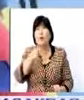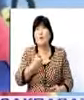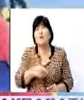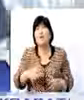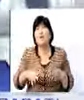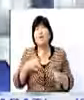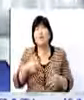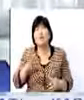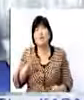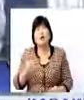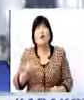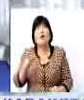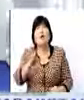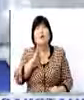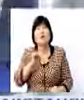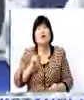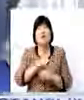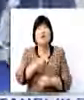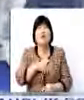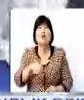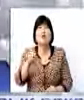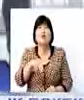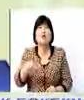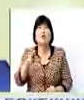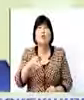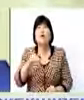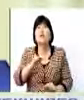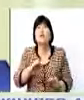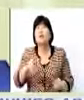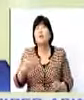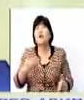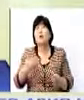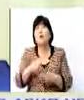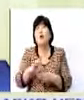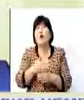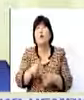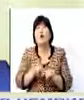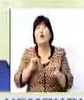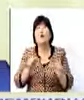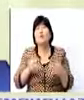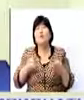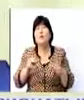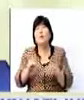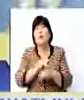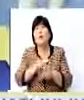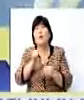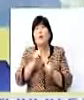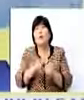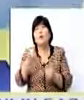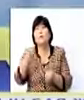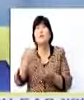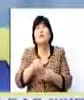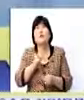қызға соғып алдым. Қос қыздың да жаттықтырушы Жанар Дүйсекенова. Шәкірттерін бір-бірінен бөле жармай спортқа баулайтын бапкер әрбір жетістіктің